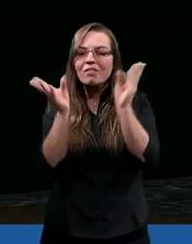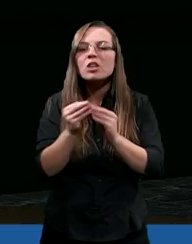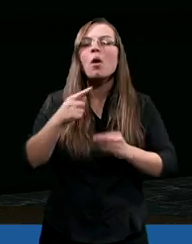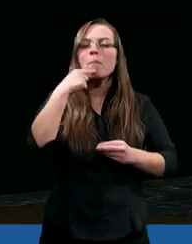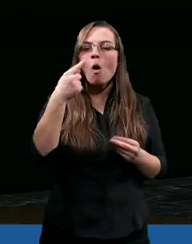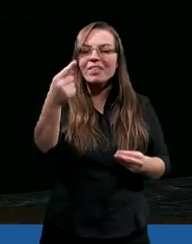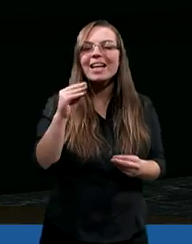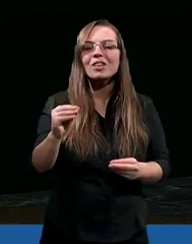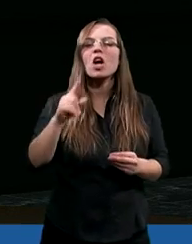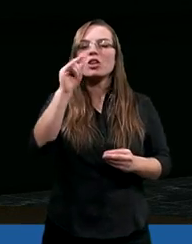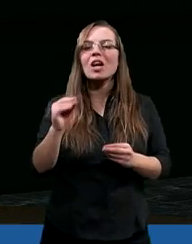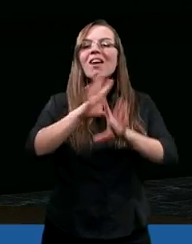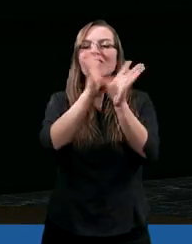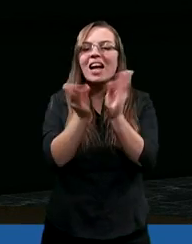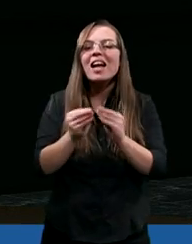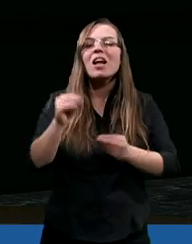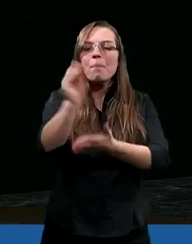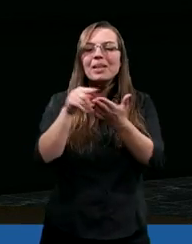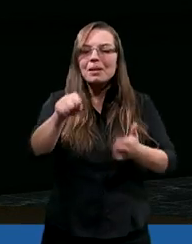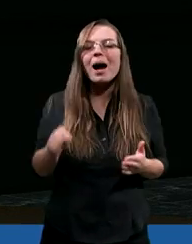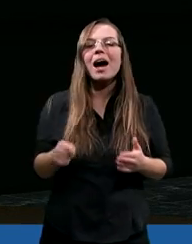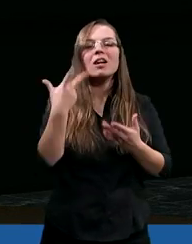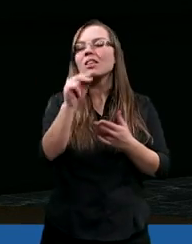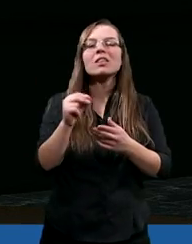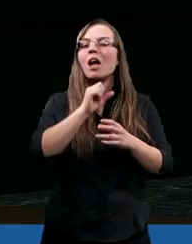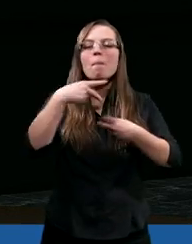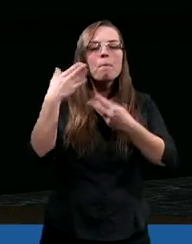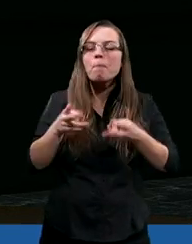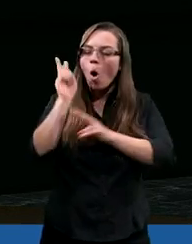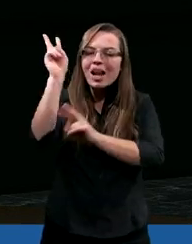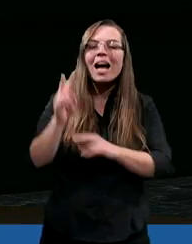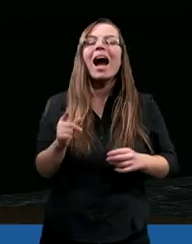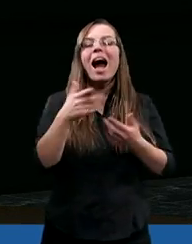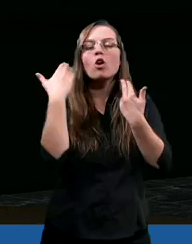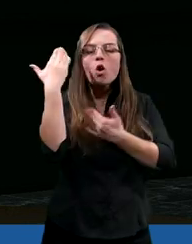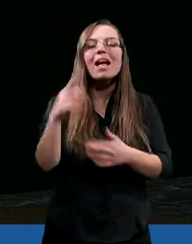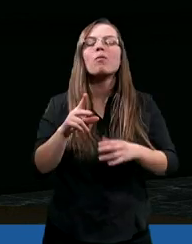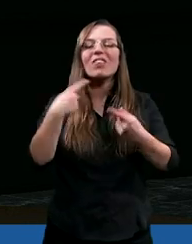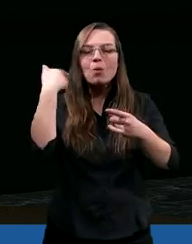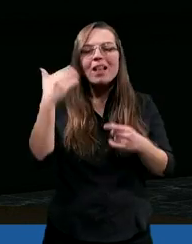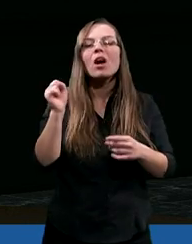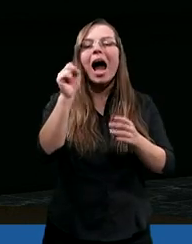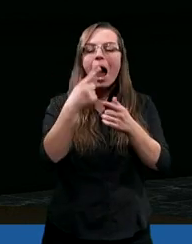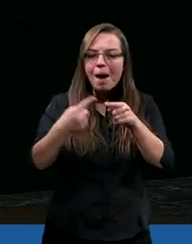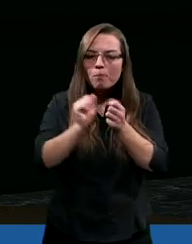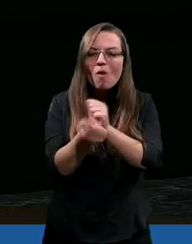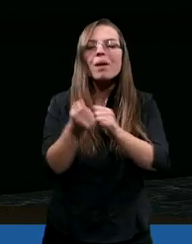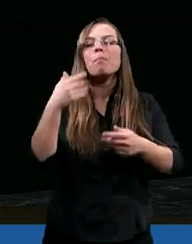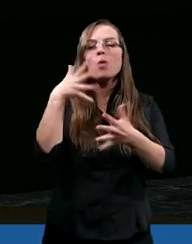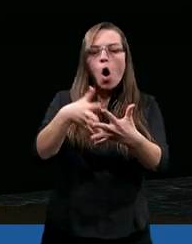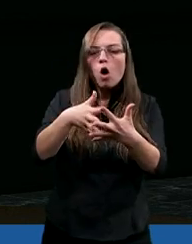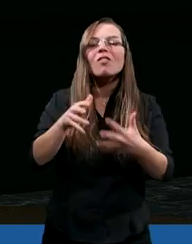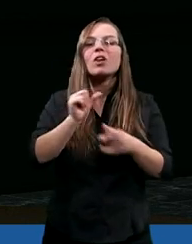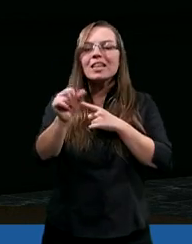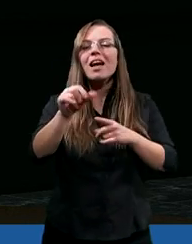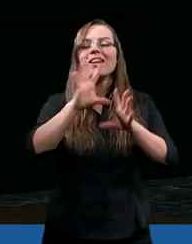to wiedzcie, że wszelkie proroctwo Pisma nie podlega dowolnemu wykładowi, albowiem proroctwo nie przychodziło